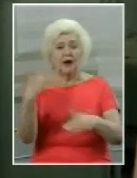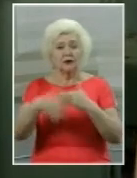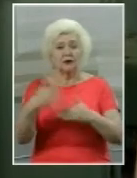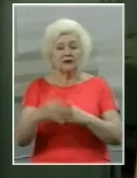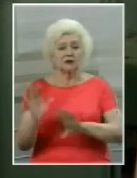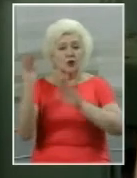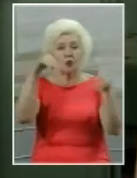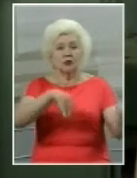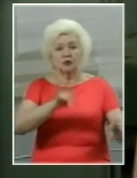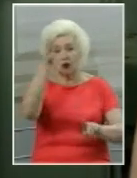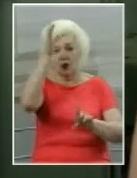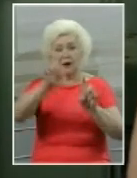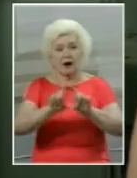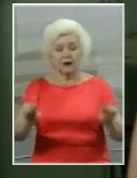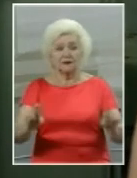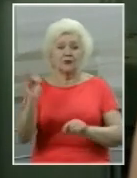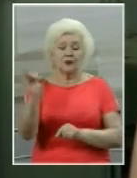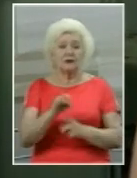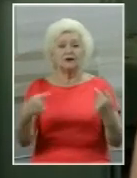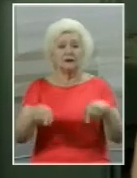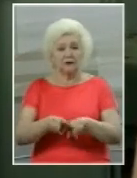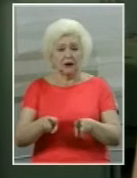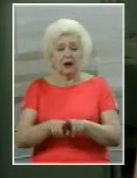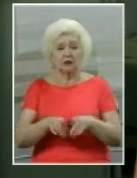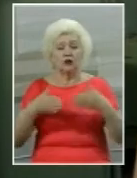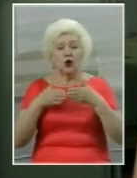Херсонської морської академії і також